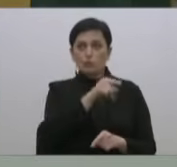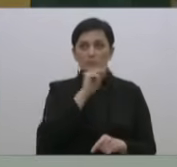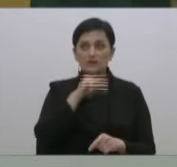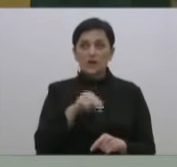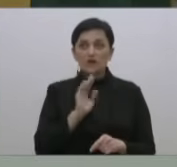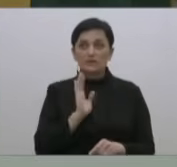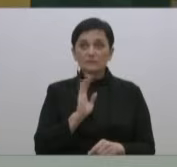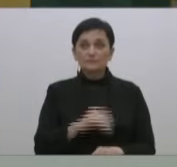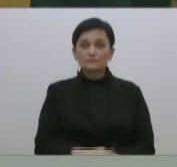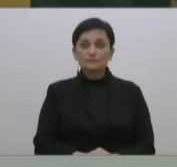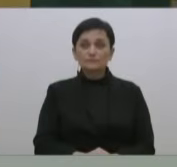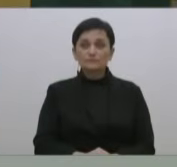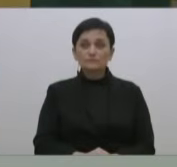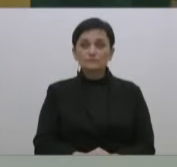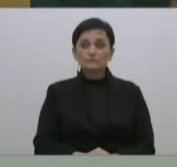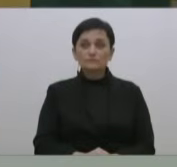ბრალი.